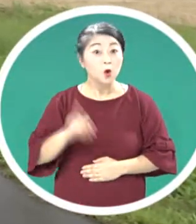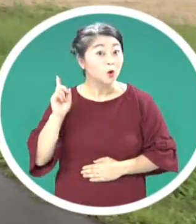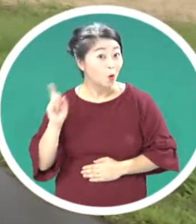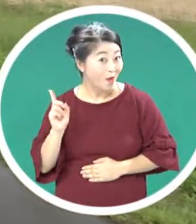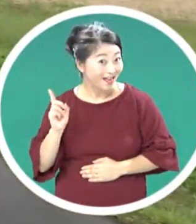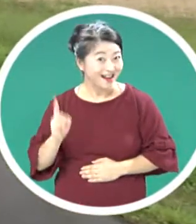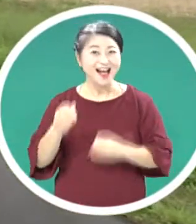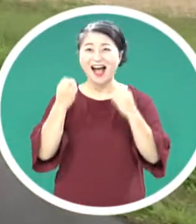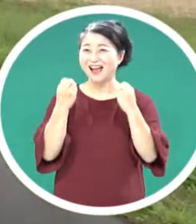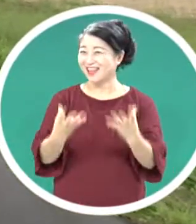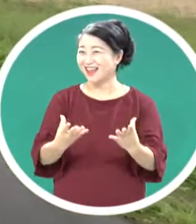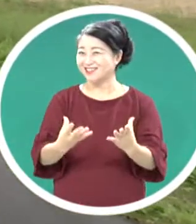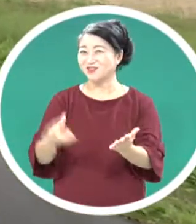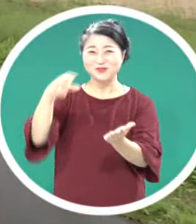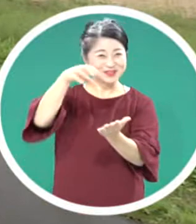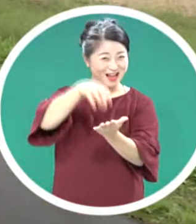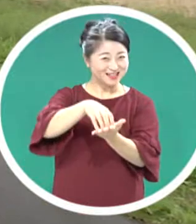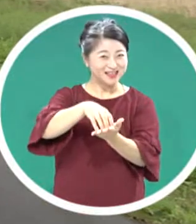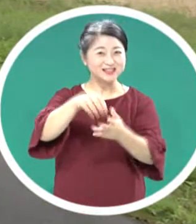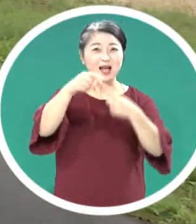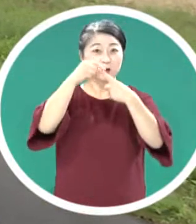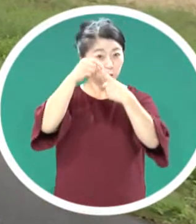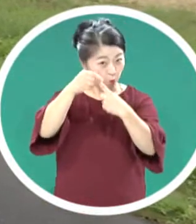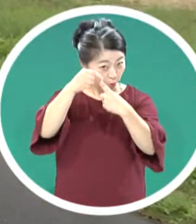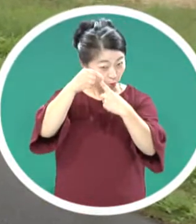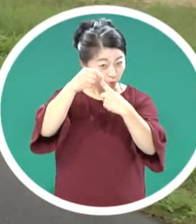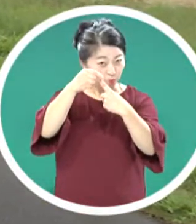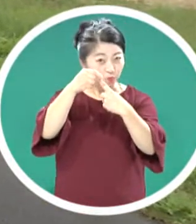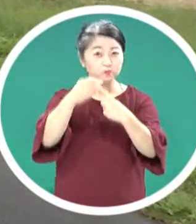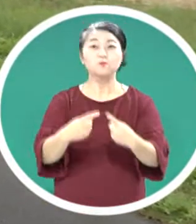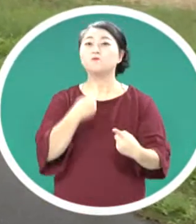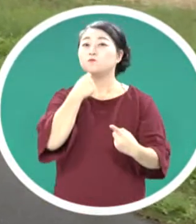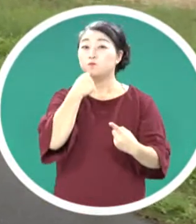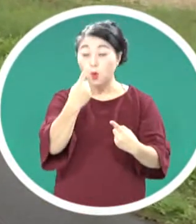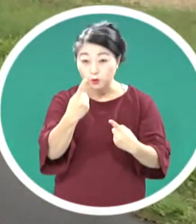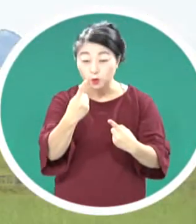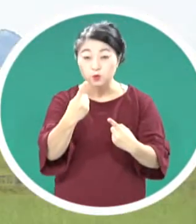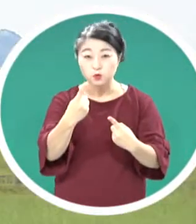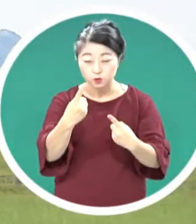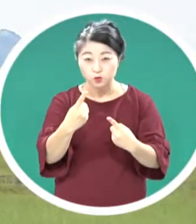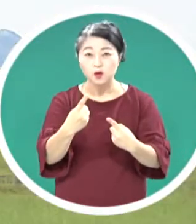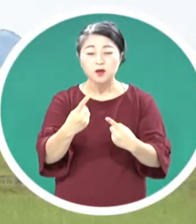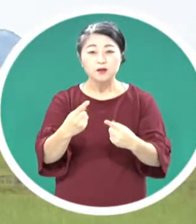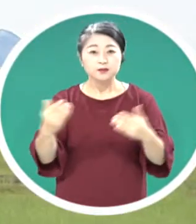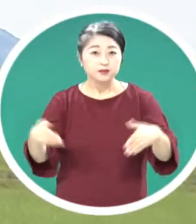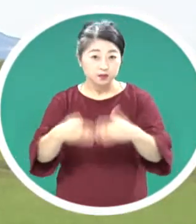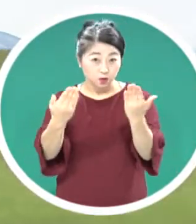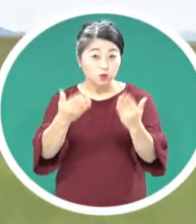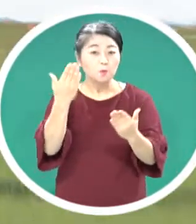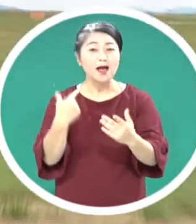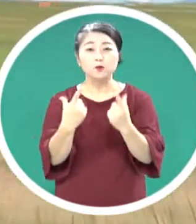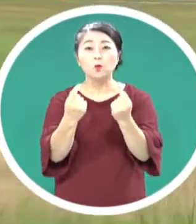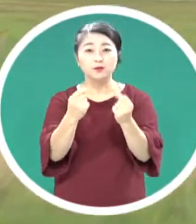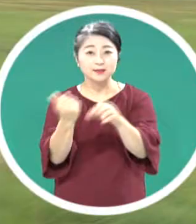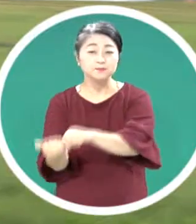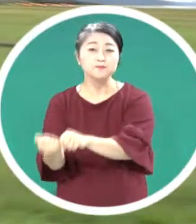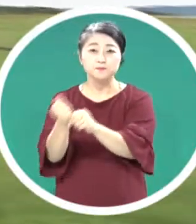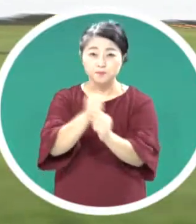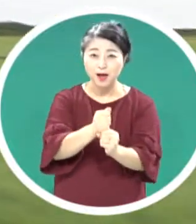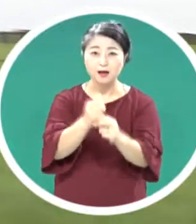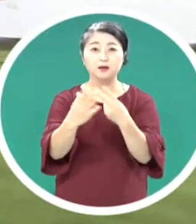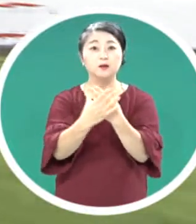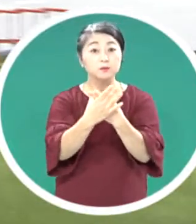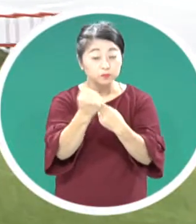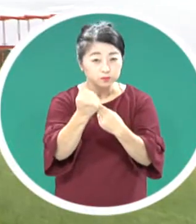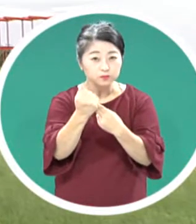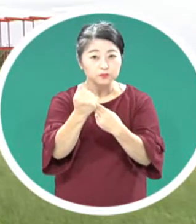これが新しく完成したキャット3用のローカライザーアンテナです。実は昨日15日からキャ